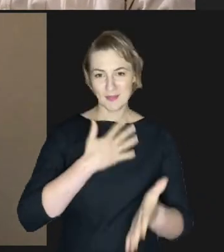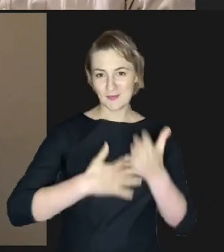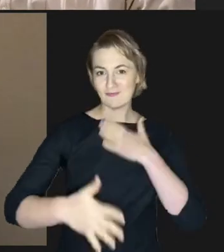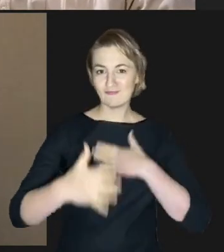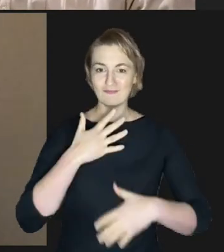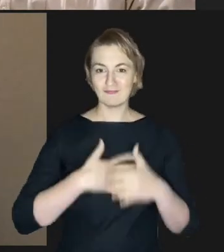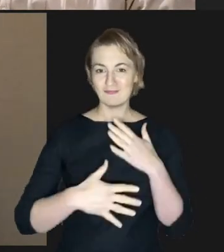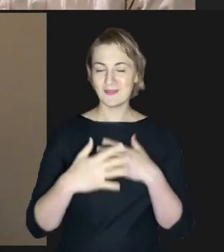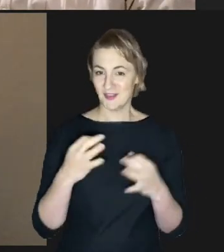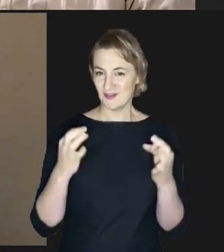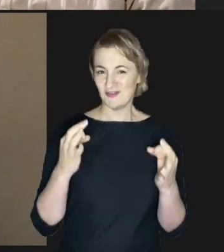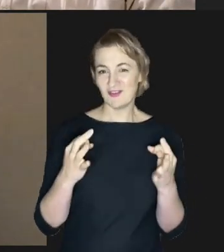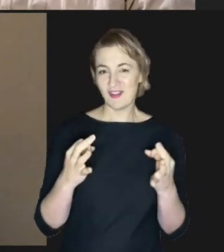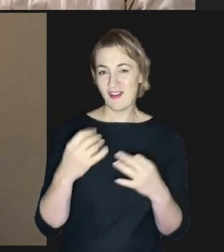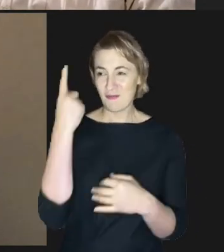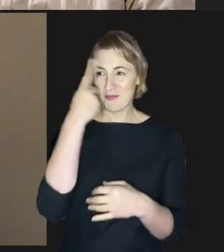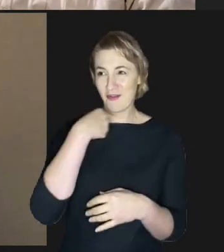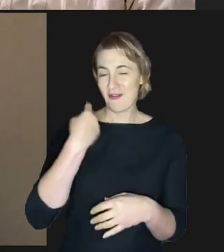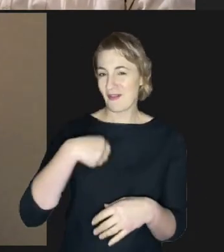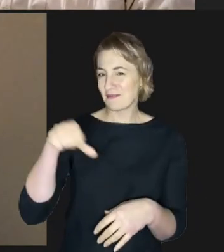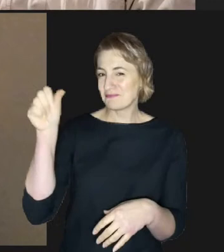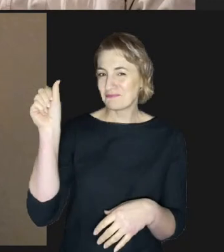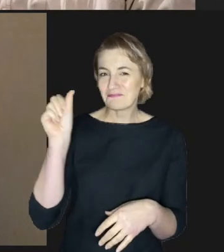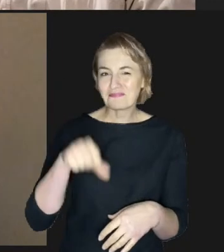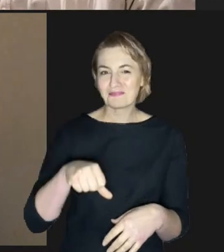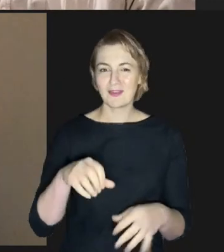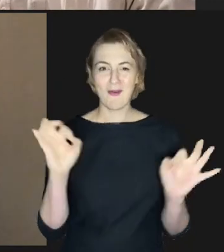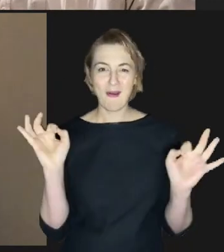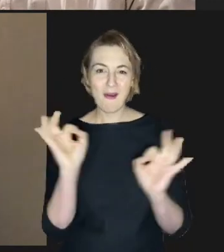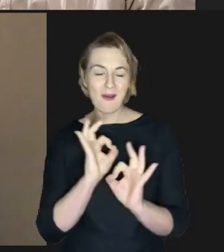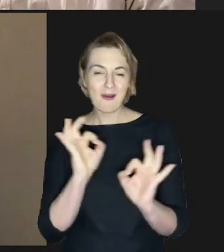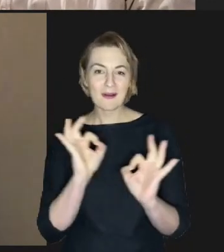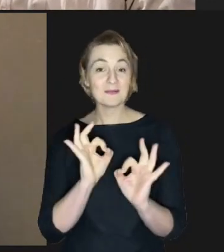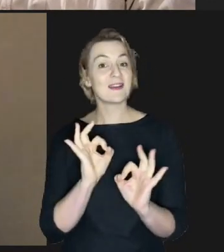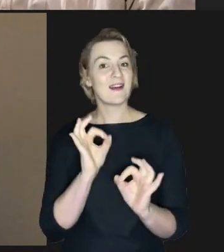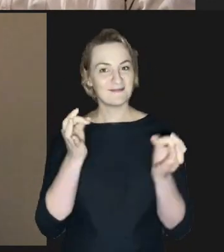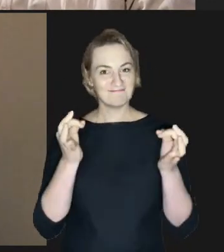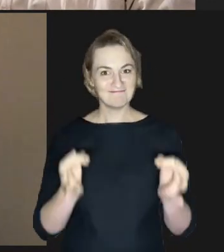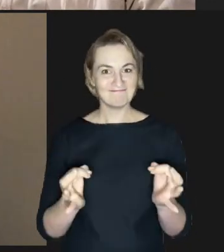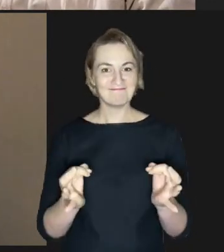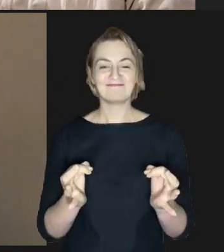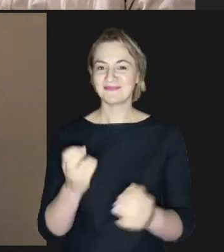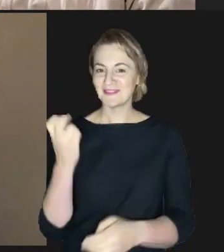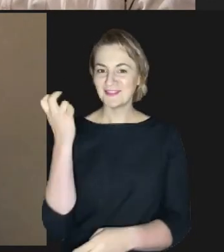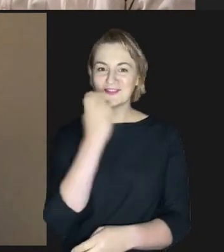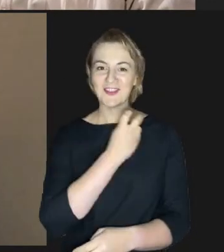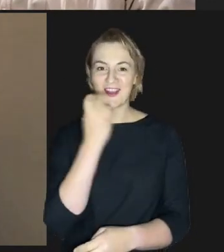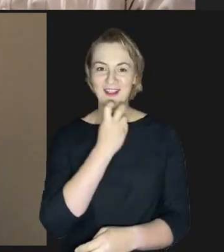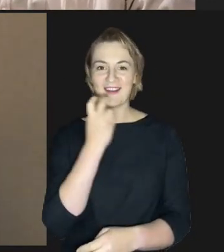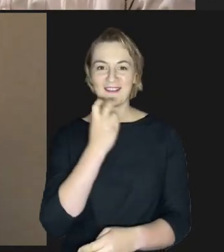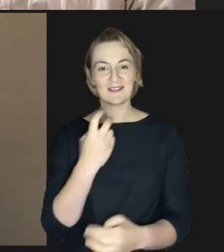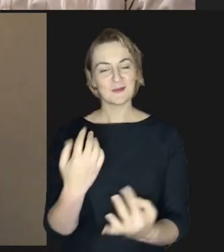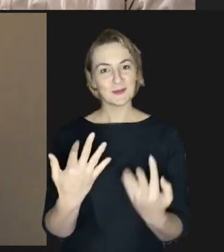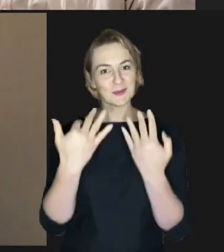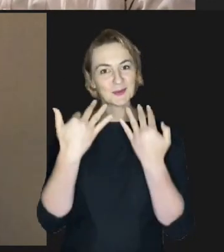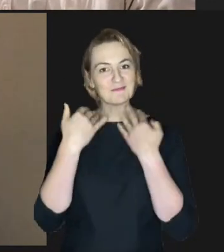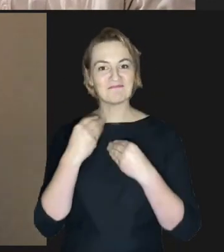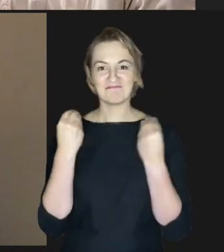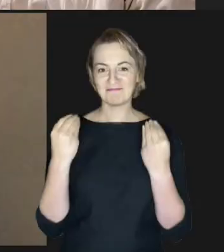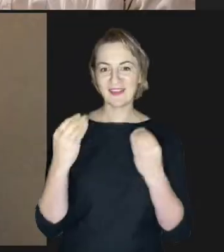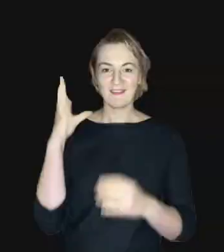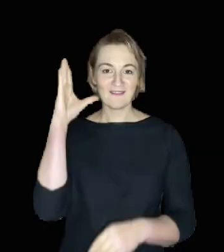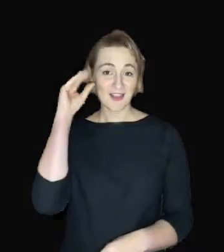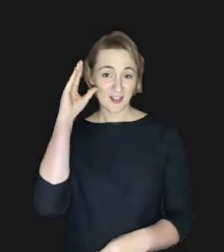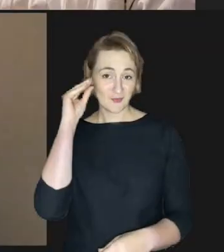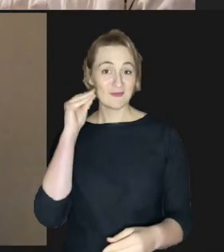taka straszna pogoda na zewnątrz, a nas czeka interesujący, myślę, inspirujący, wspaniały wieczór z